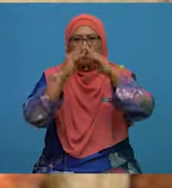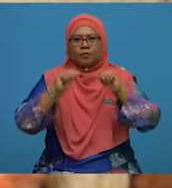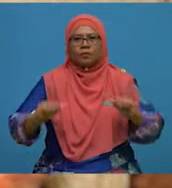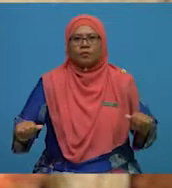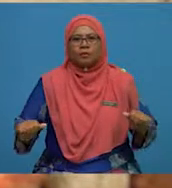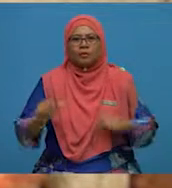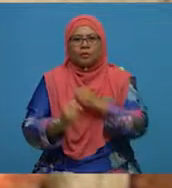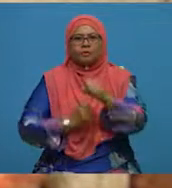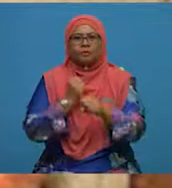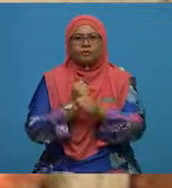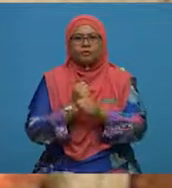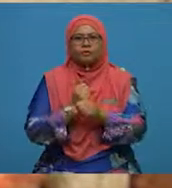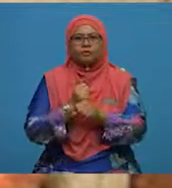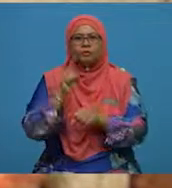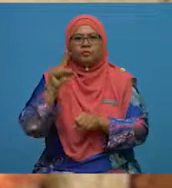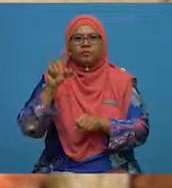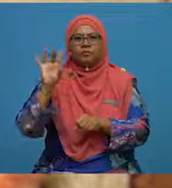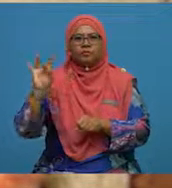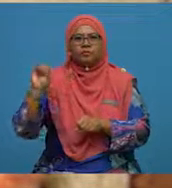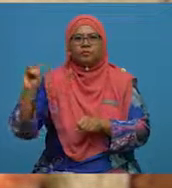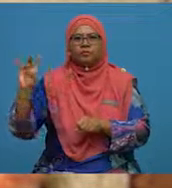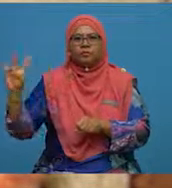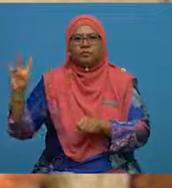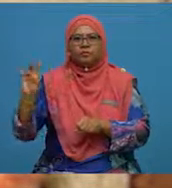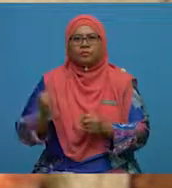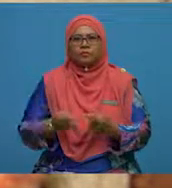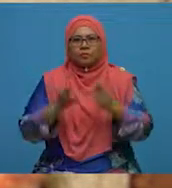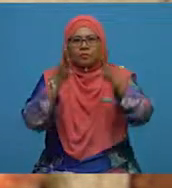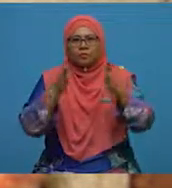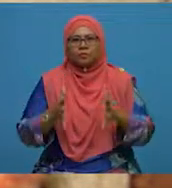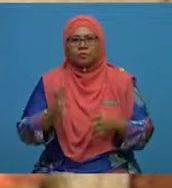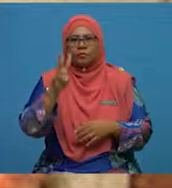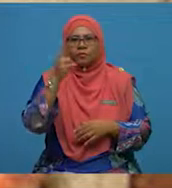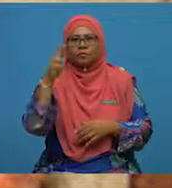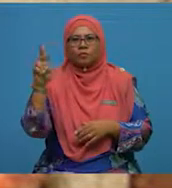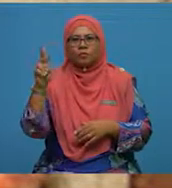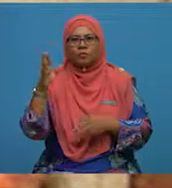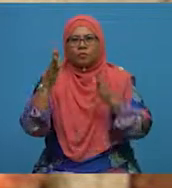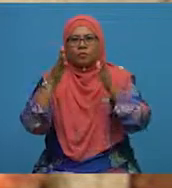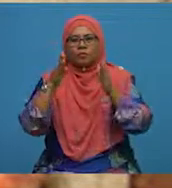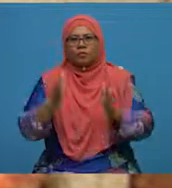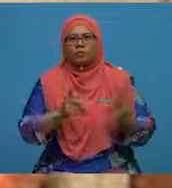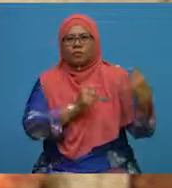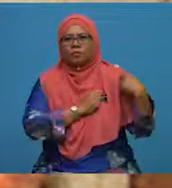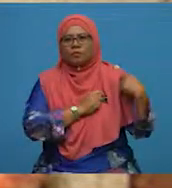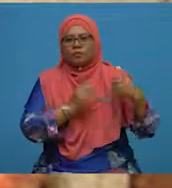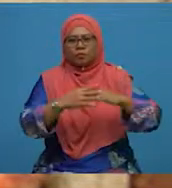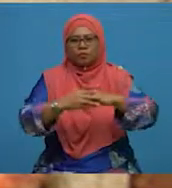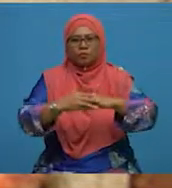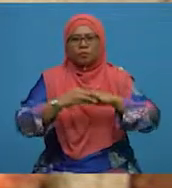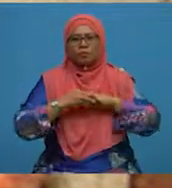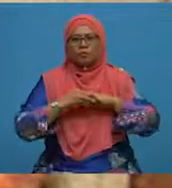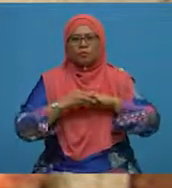Pada tahun 1807, seramai 2,000 orang tentera British tiba di Bandar